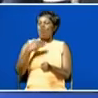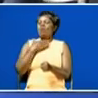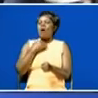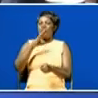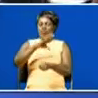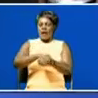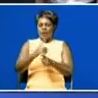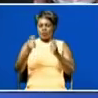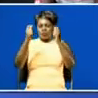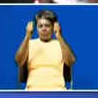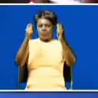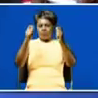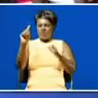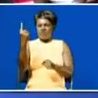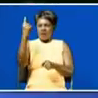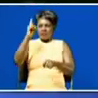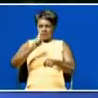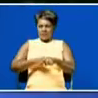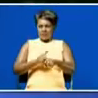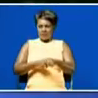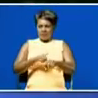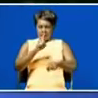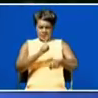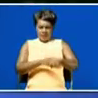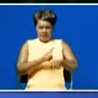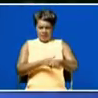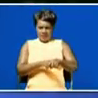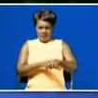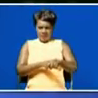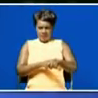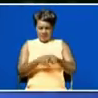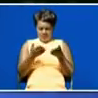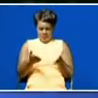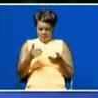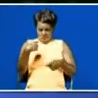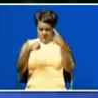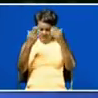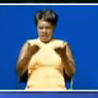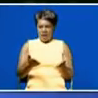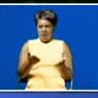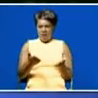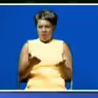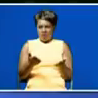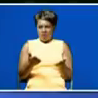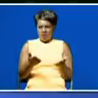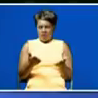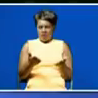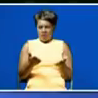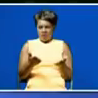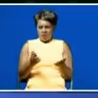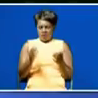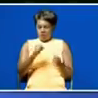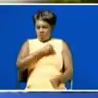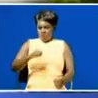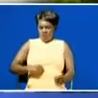kutoa Super Cup kwa mara ya kwanza. So the time of winning maybe is now. But we have not said that we have not won a Super Cup. We'll